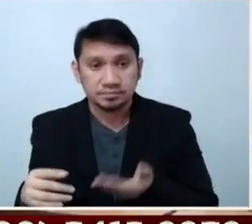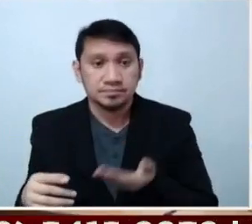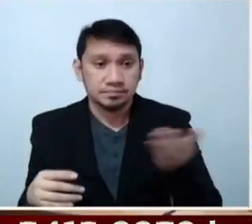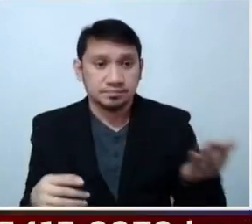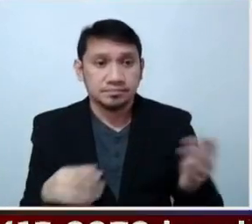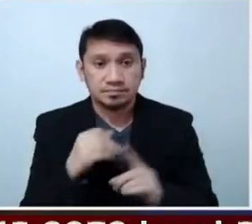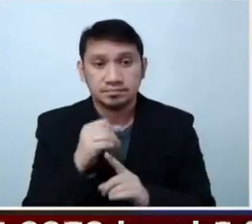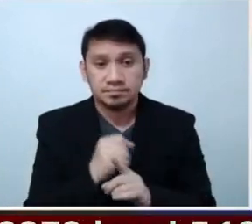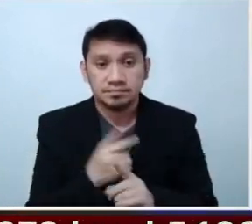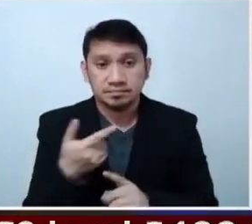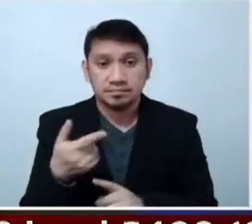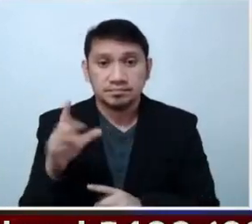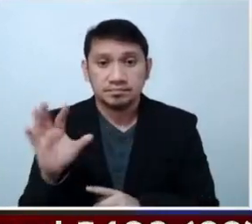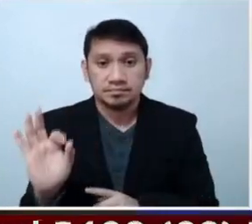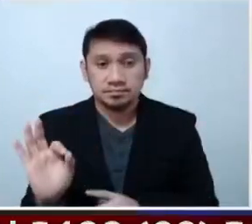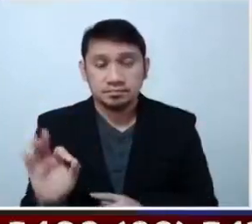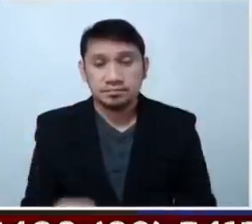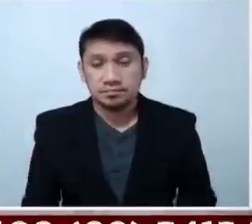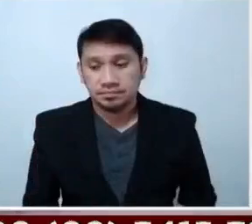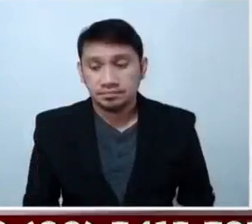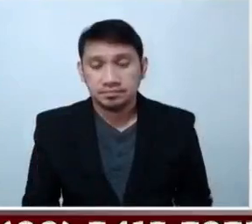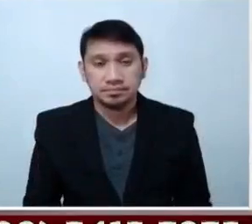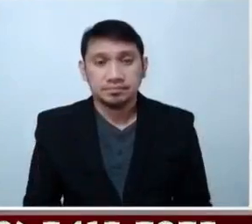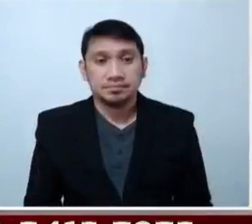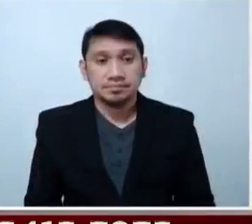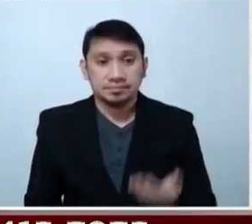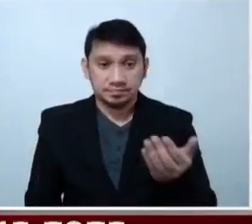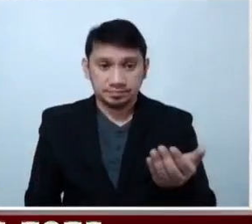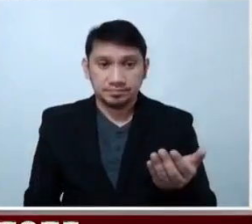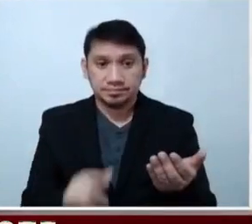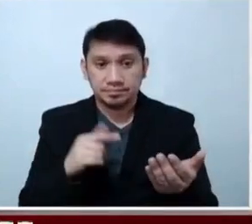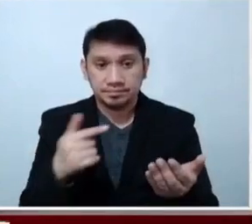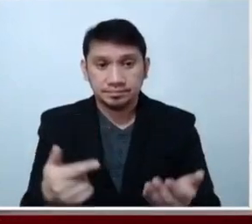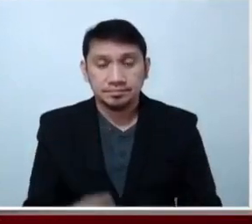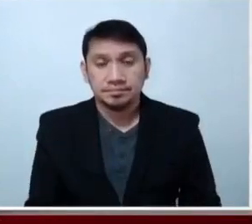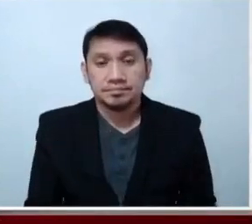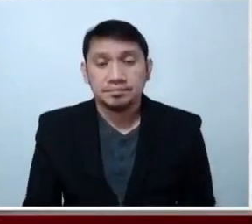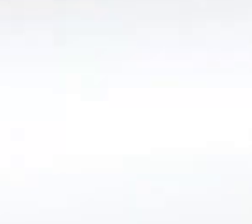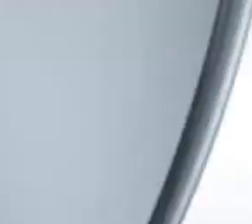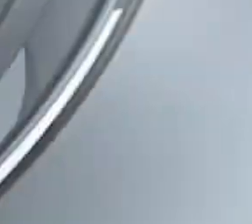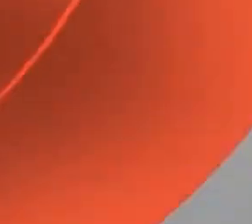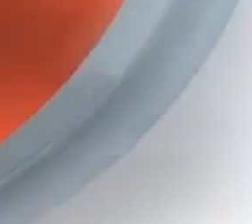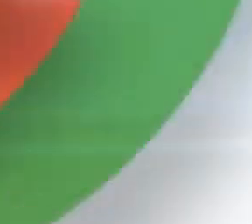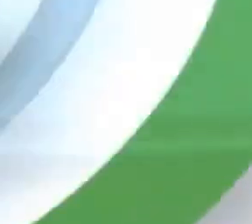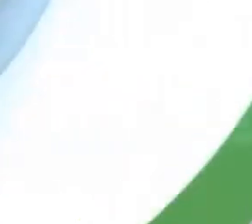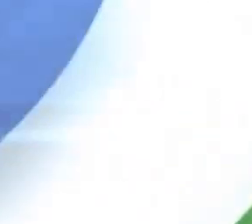29. Ina Reformina, ABS-CBN News.